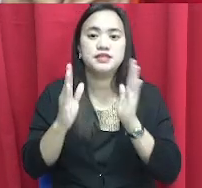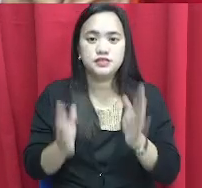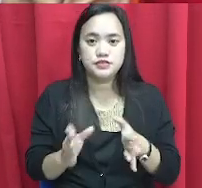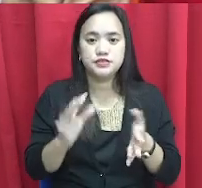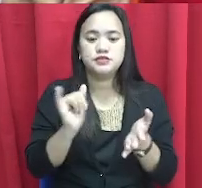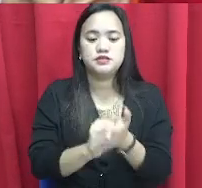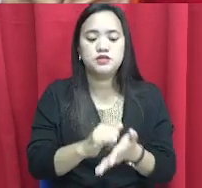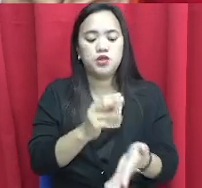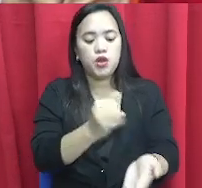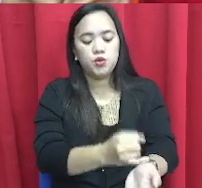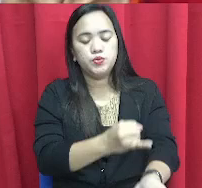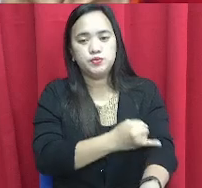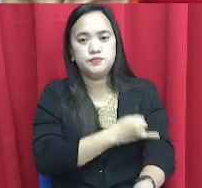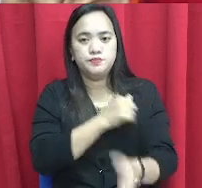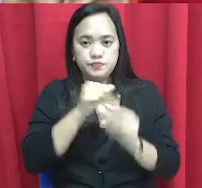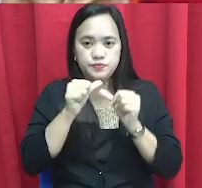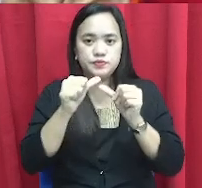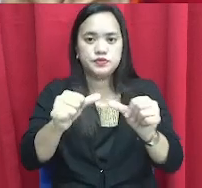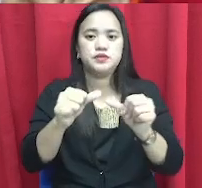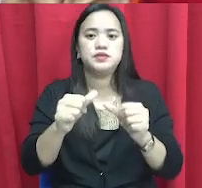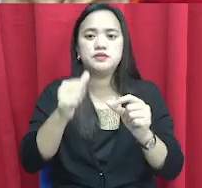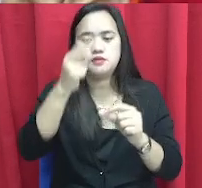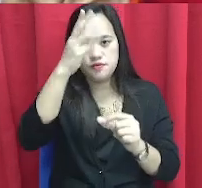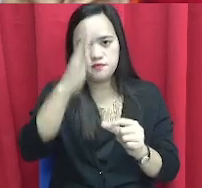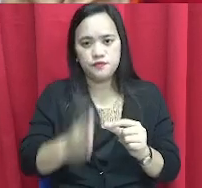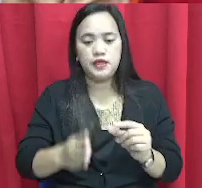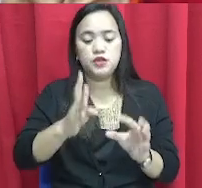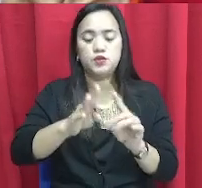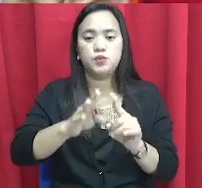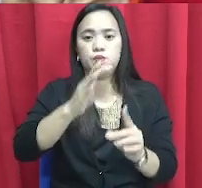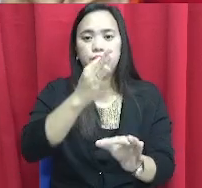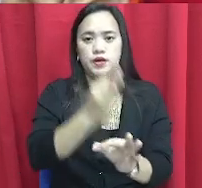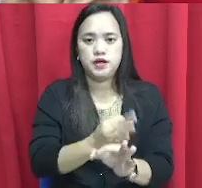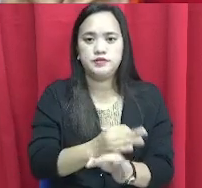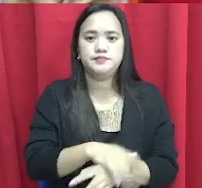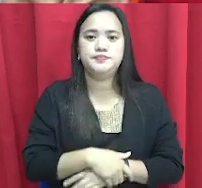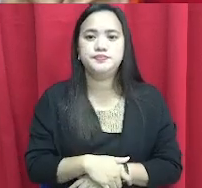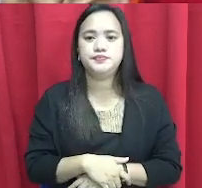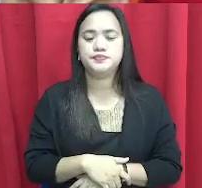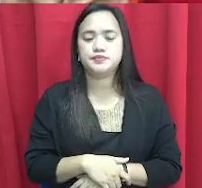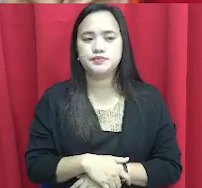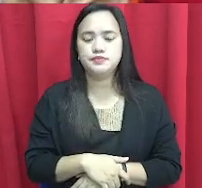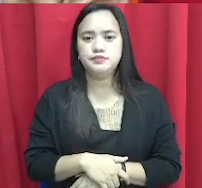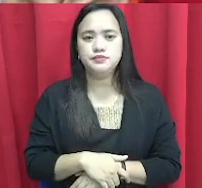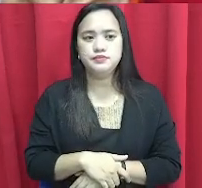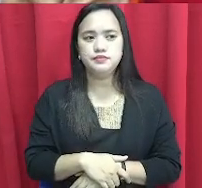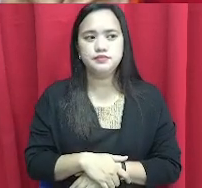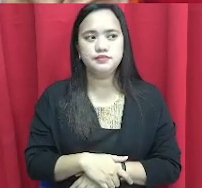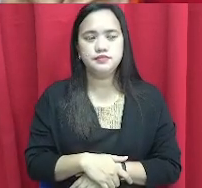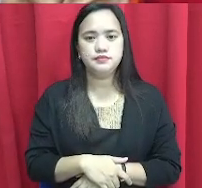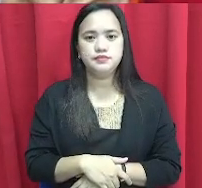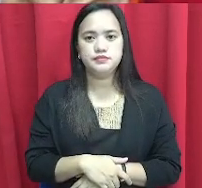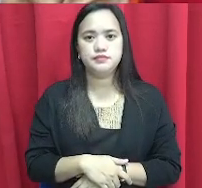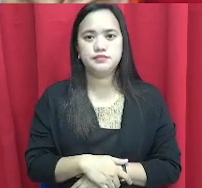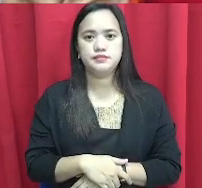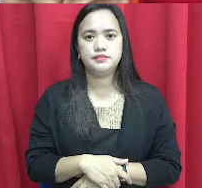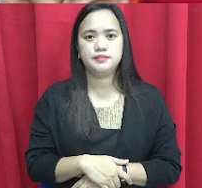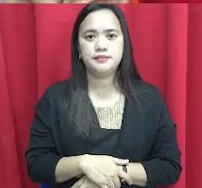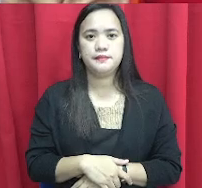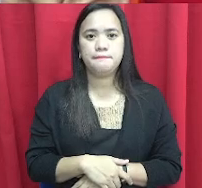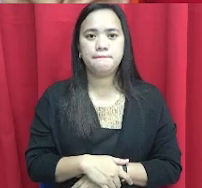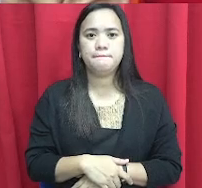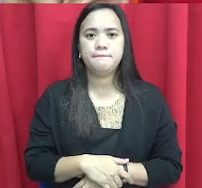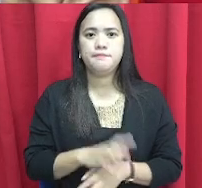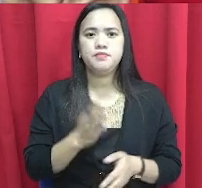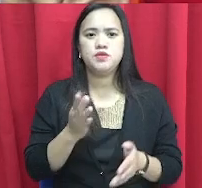ang kanyang pananampalataya sa Diyos Alam niyo po pag ikaw ay patuloy nananampalataya sa Diyos para mong